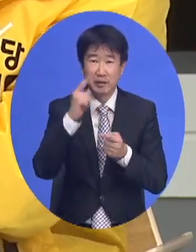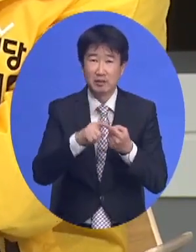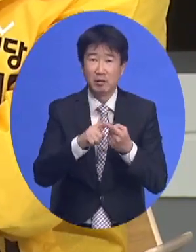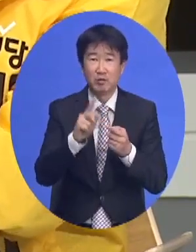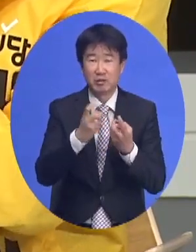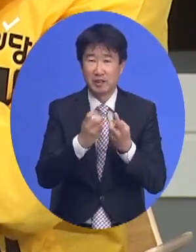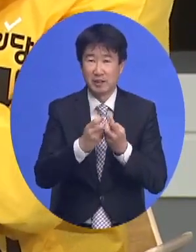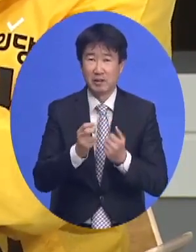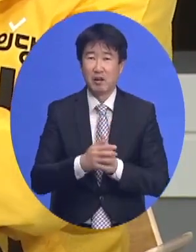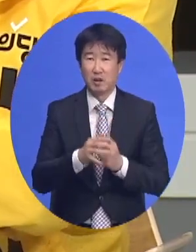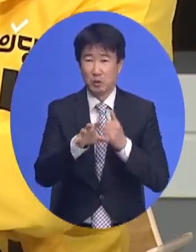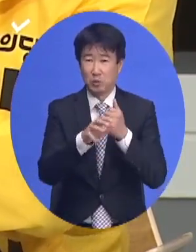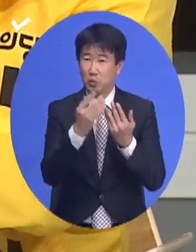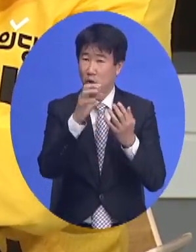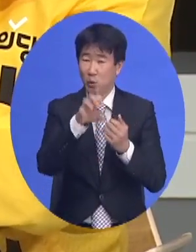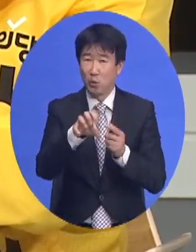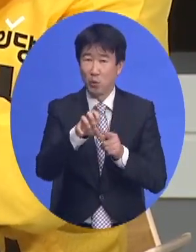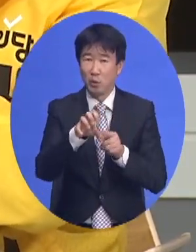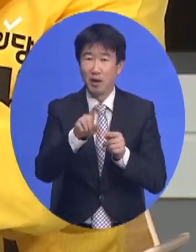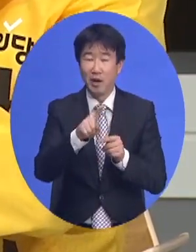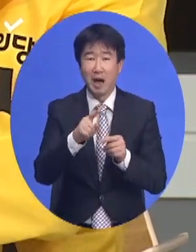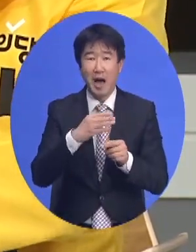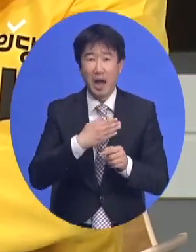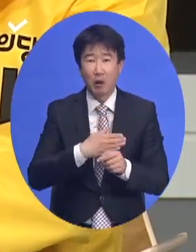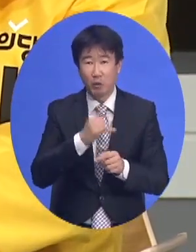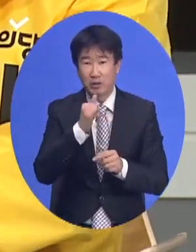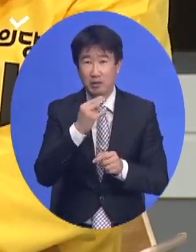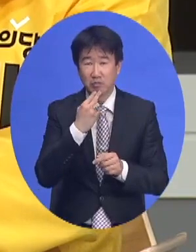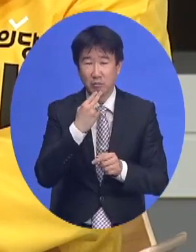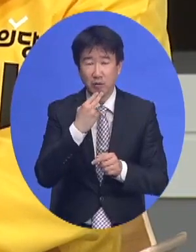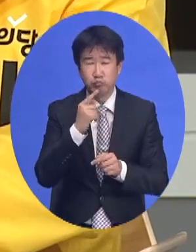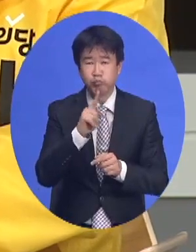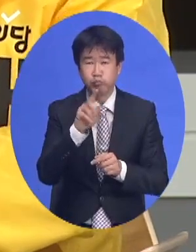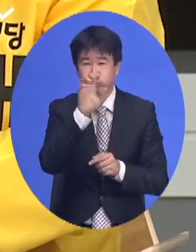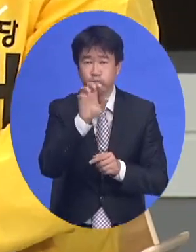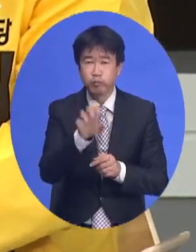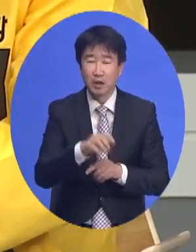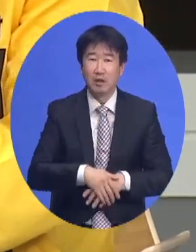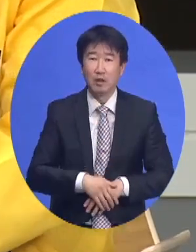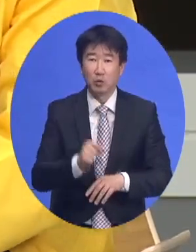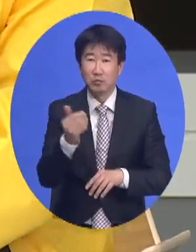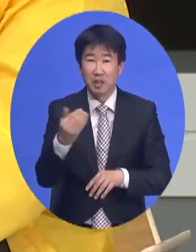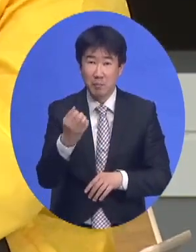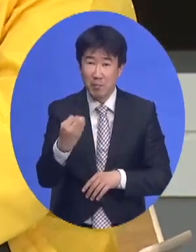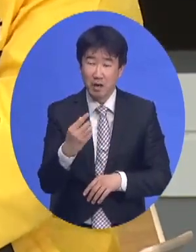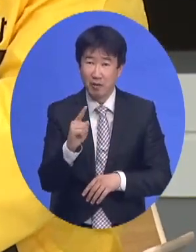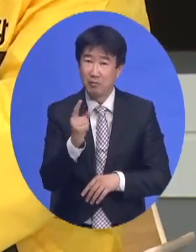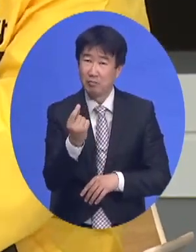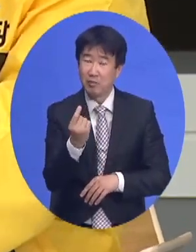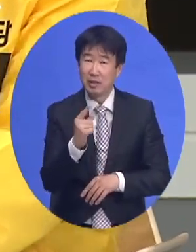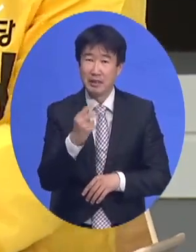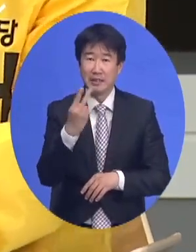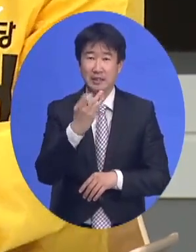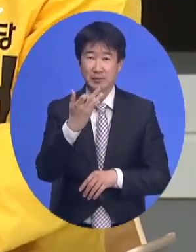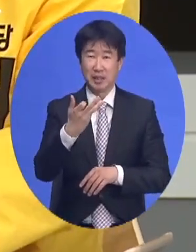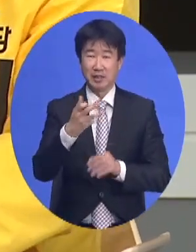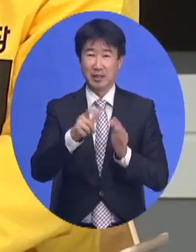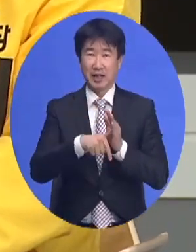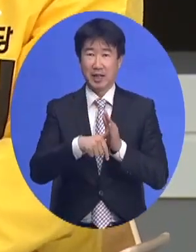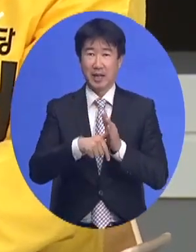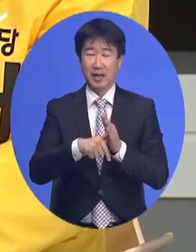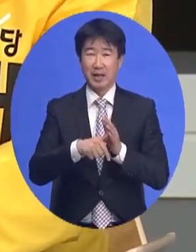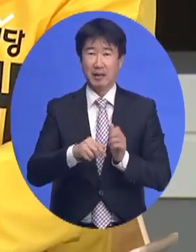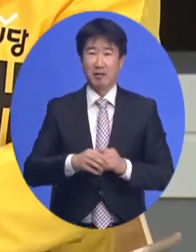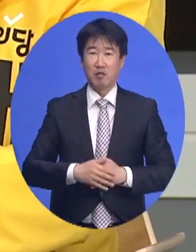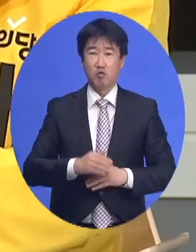된 건지 소각장을 얼마나 알고 계시는지 그리고 아까 좀 전에 말씀하시지 않았습니까? 2018년도에